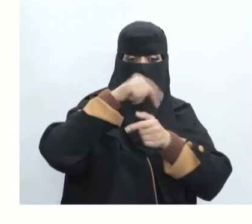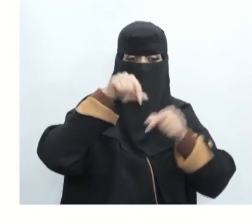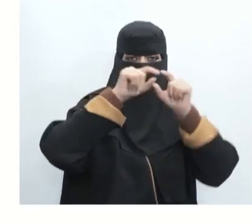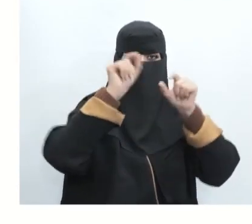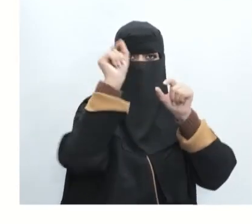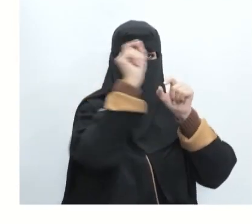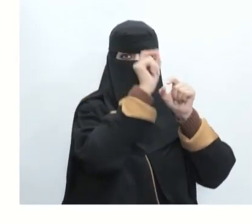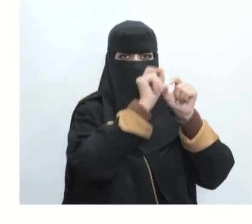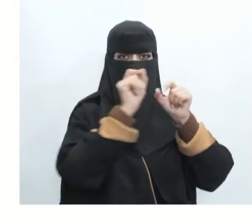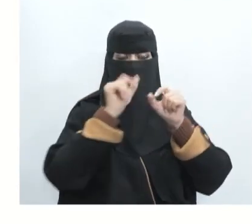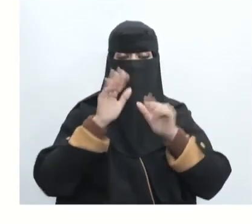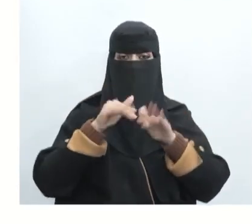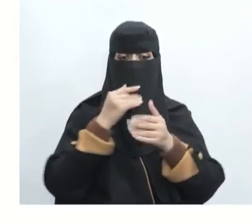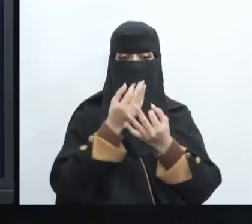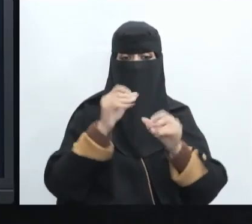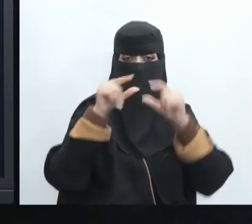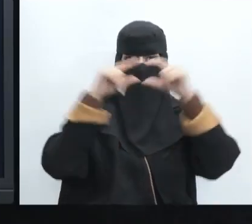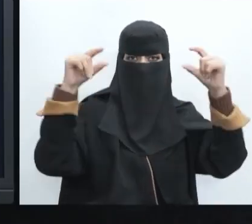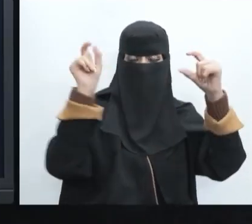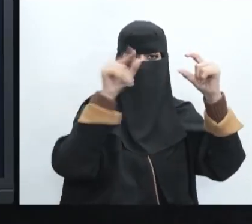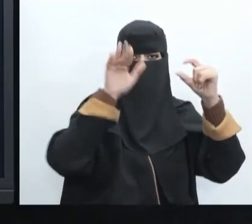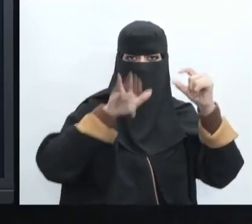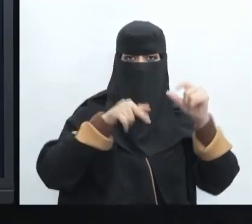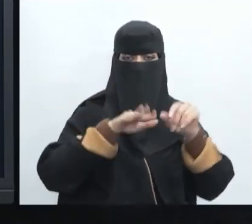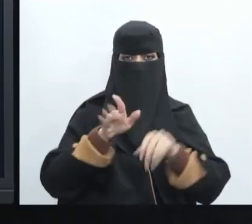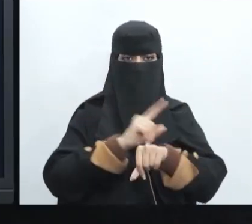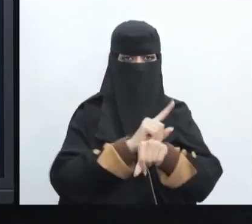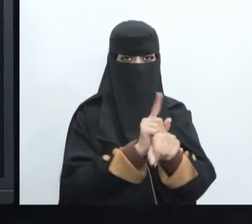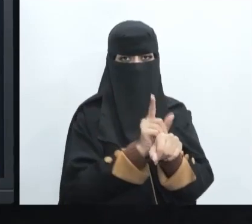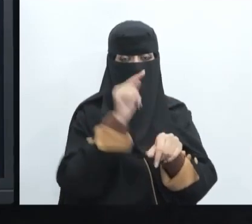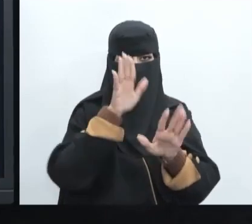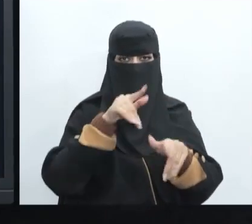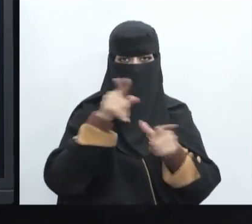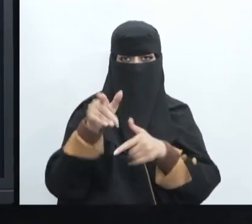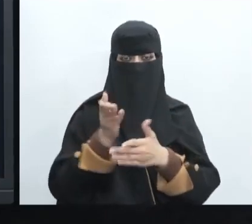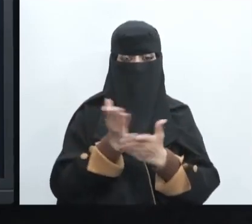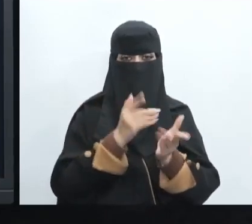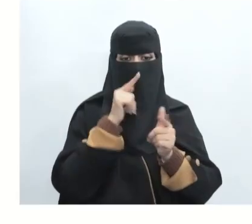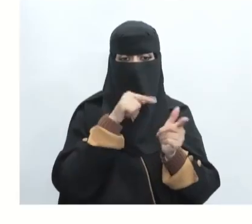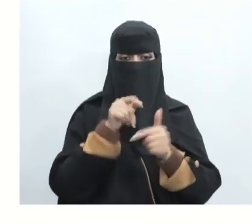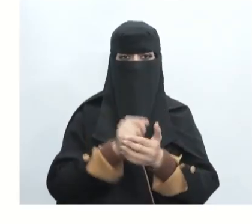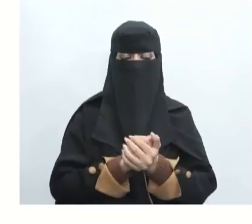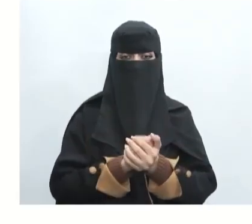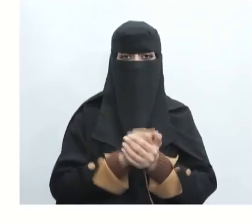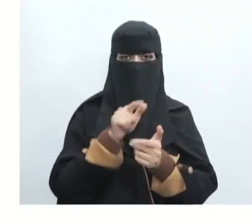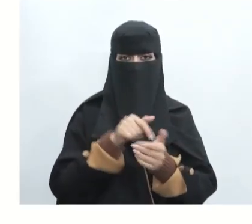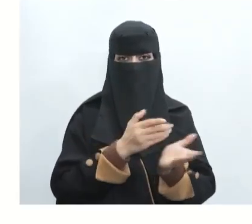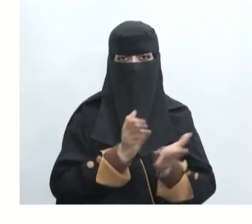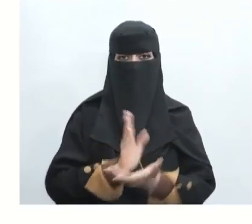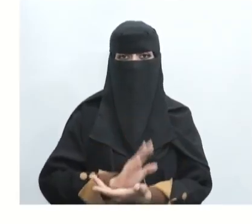على الخريطه التي امامنا ولكم دقيقتين في ذلك ابنائي وبناتي